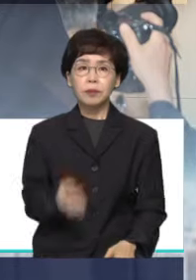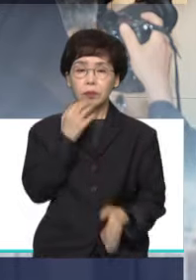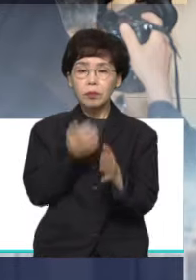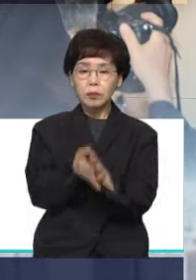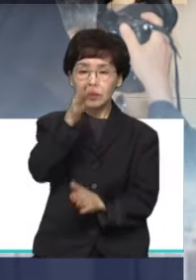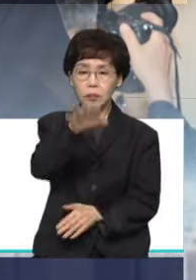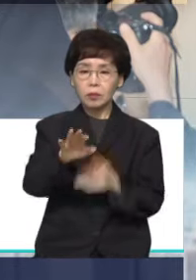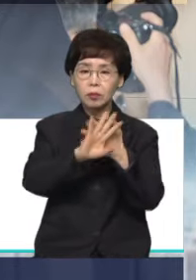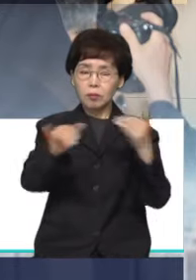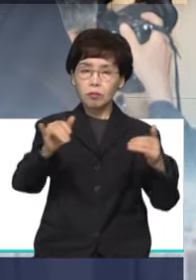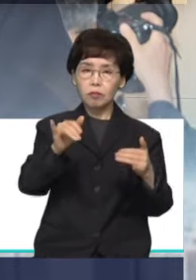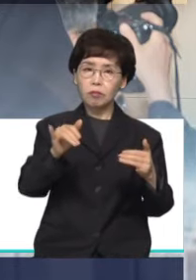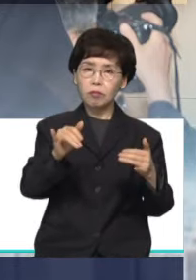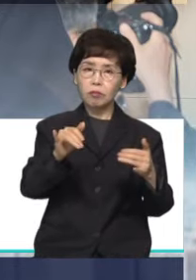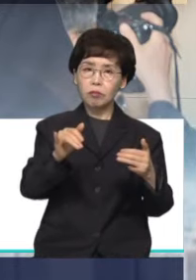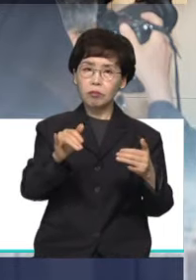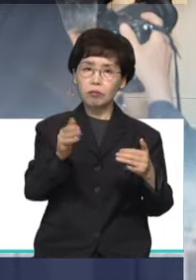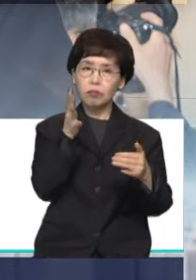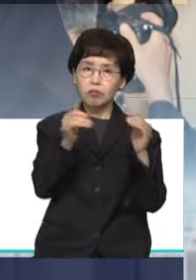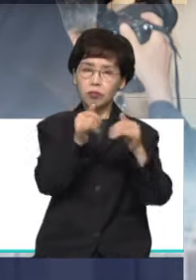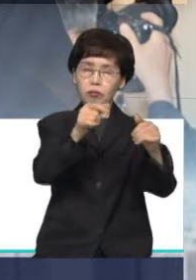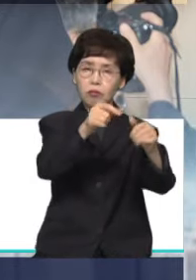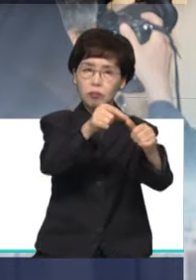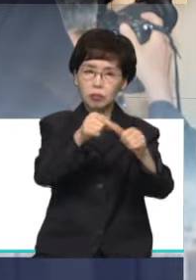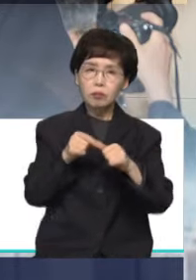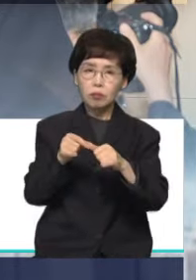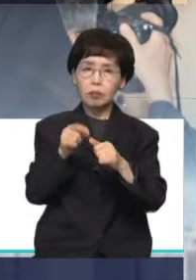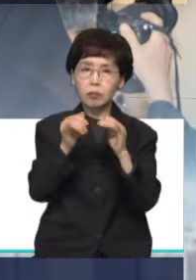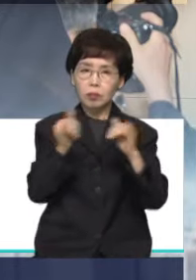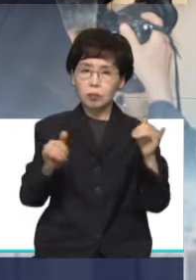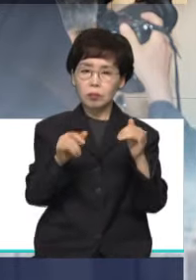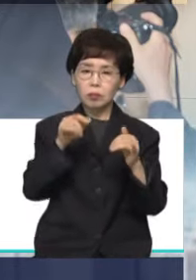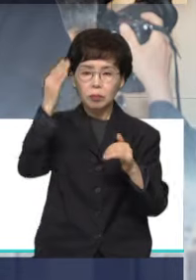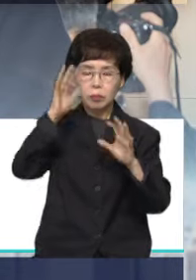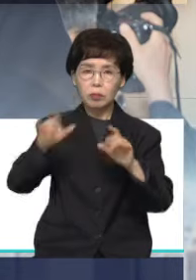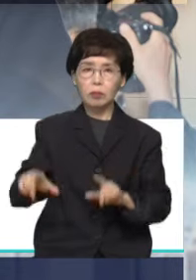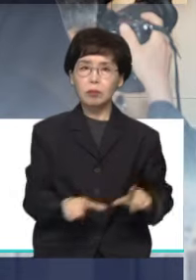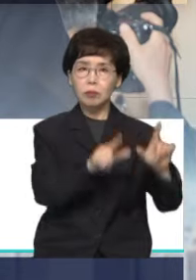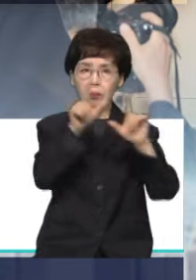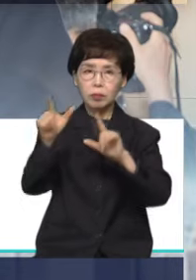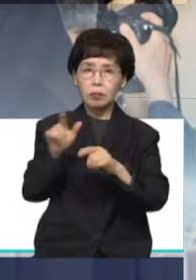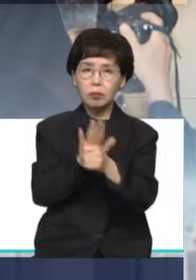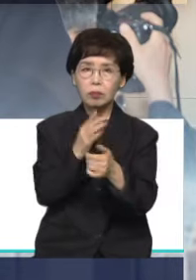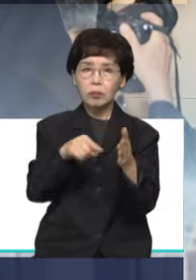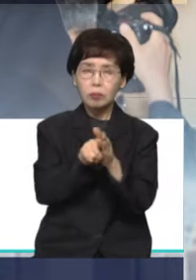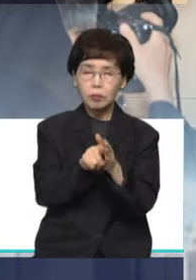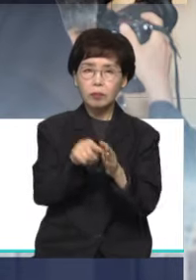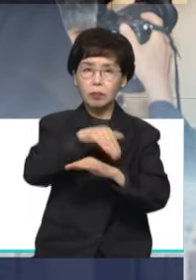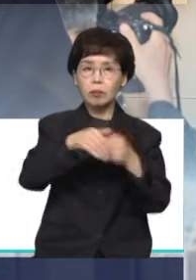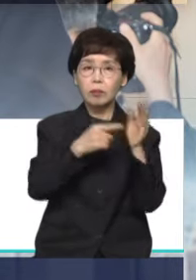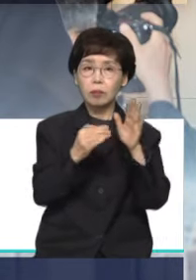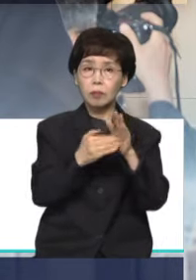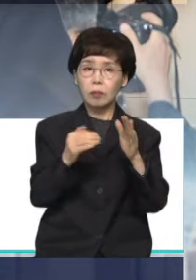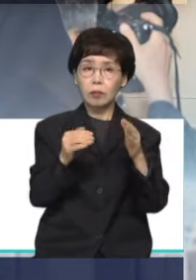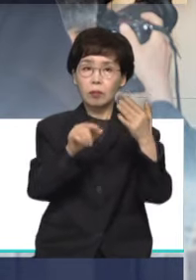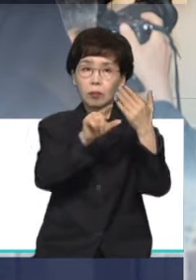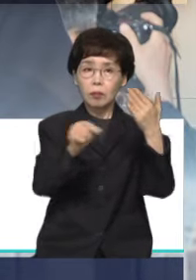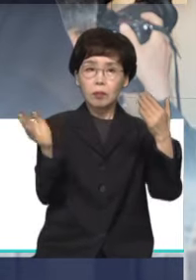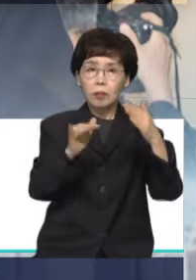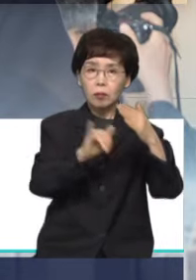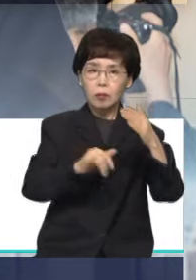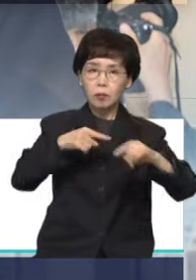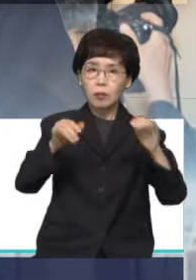서울시가 외국인 인재를 유치하고 이들의 정착을 돕기 위한 계획을 발표했습니다. 9월부터 가사관리직을 시작으로 인력난이 심한